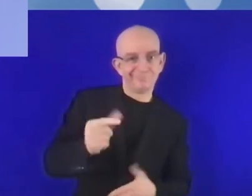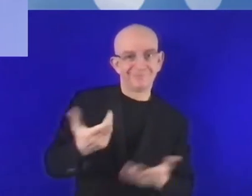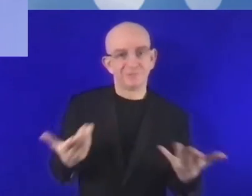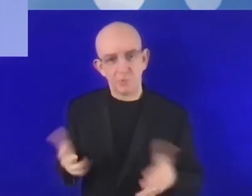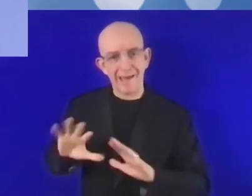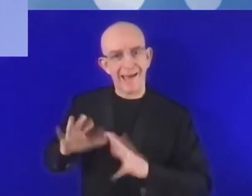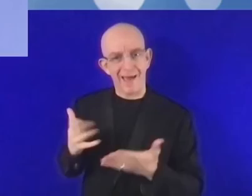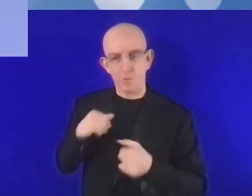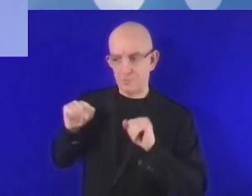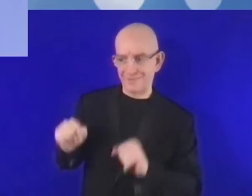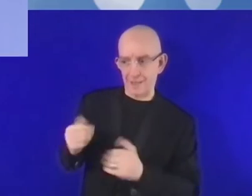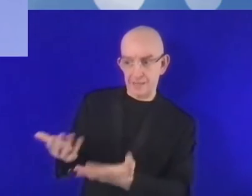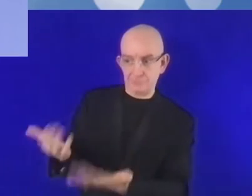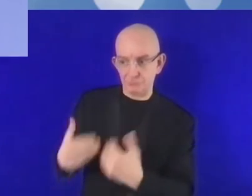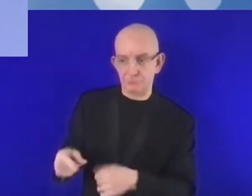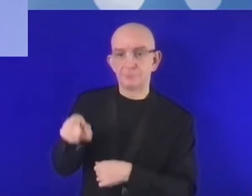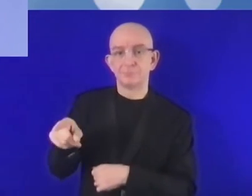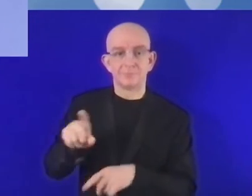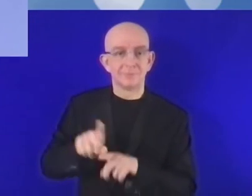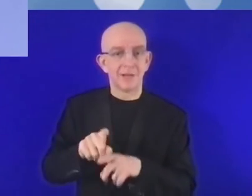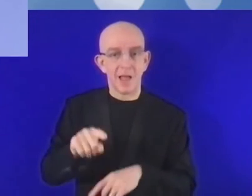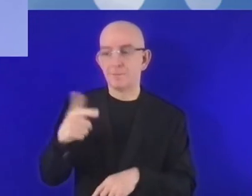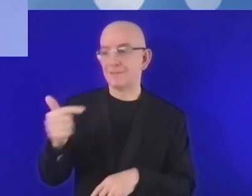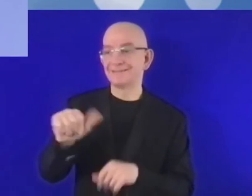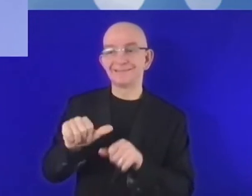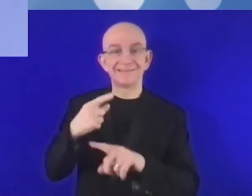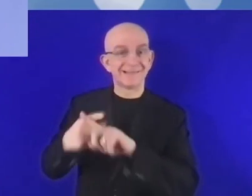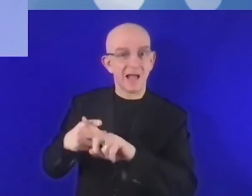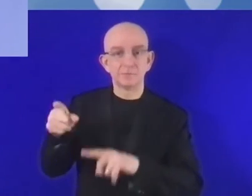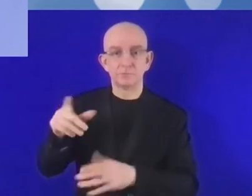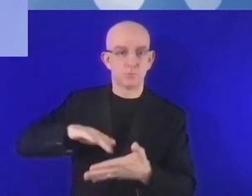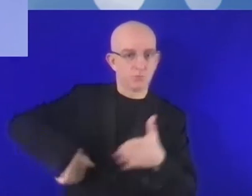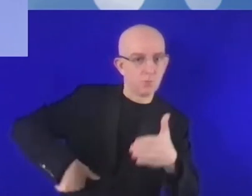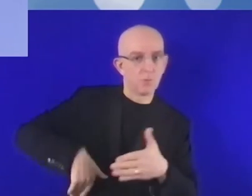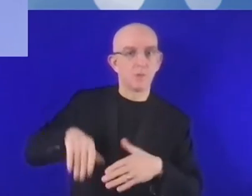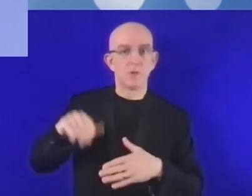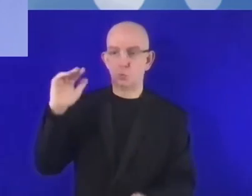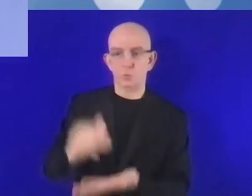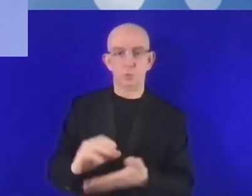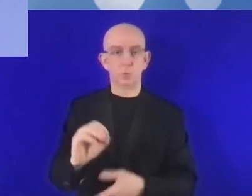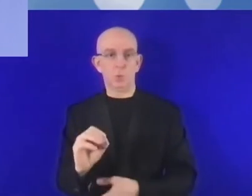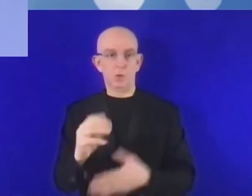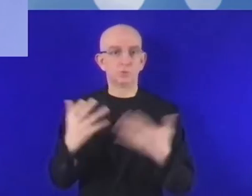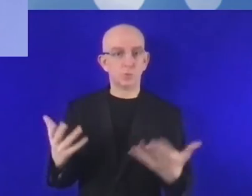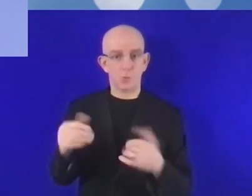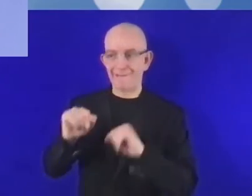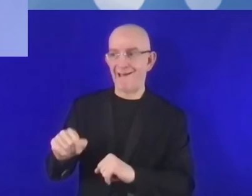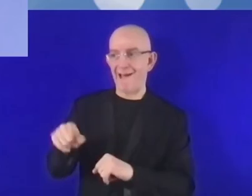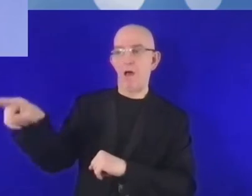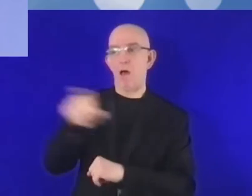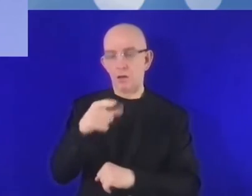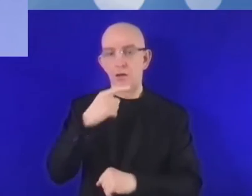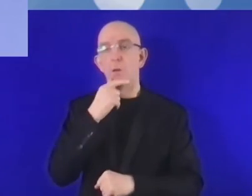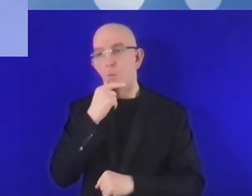так, что у кого-то есть конкретная замечательная идея, но у него нет ресурсов, нет финансирования. Такие